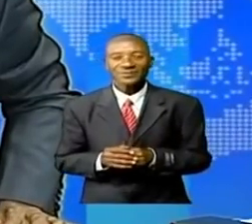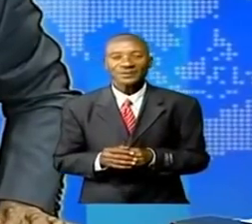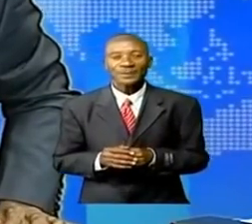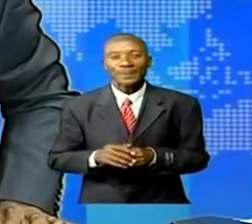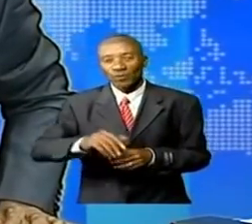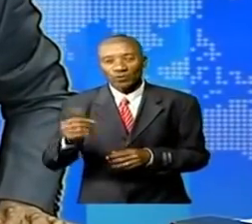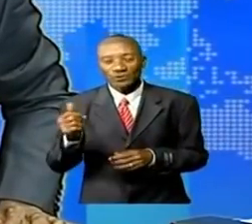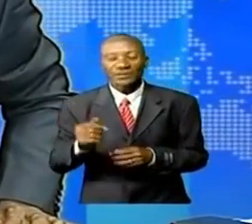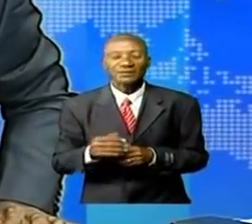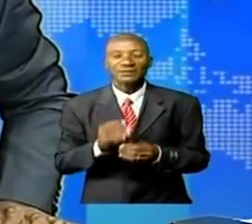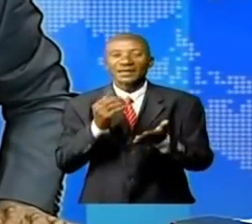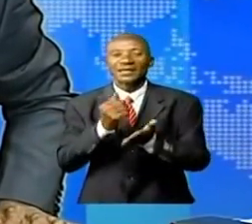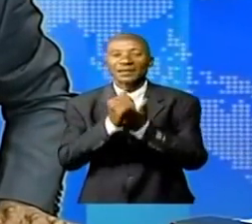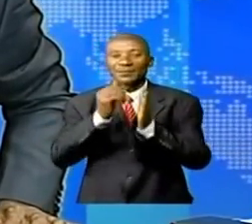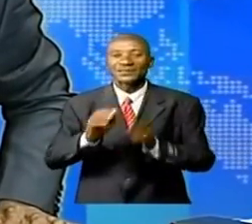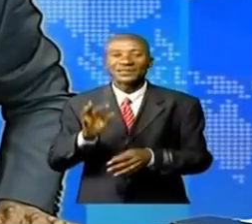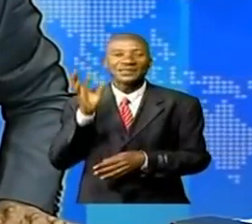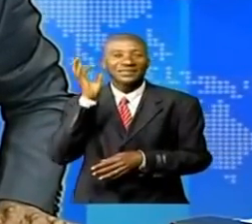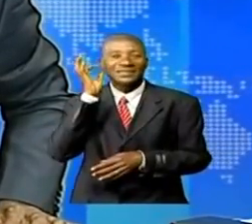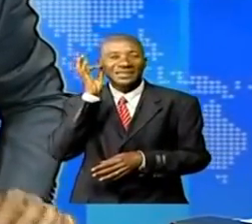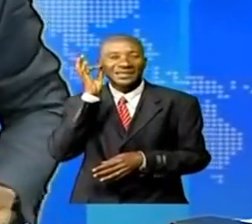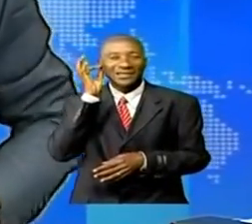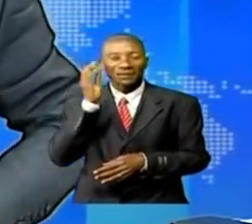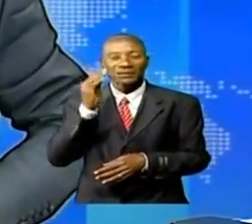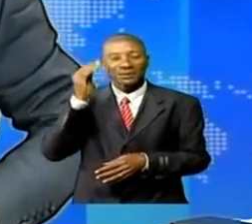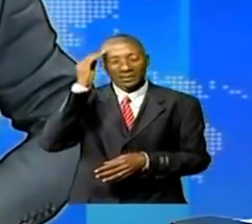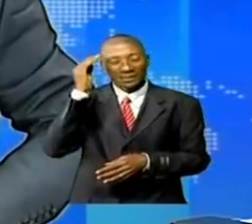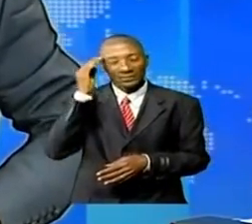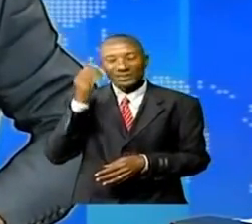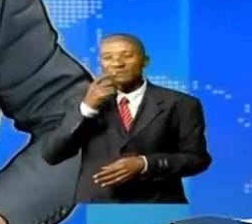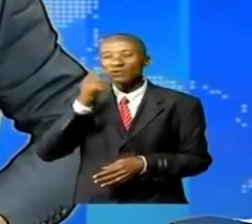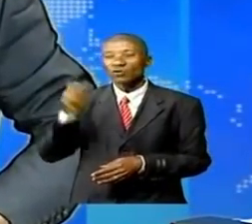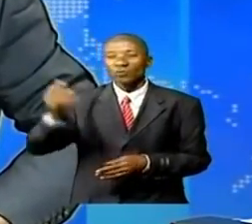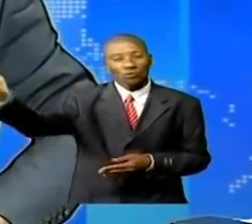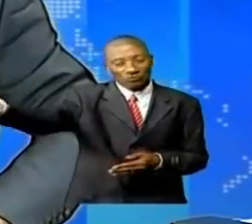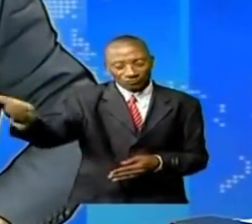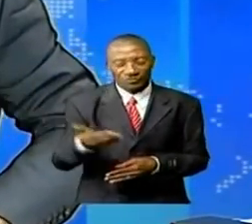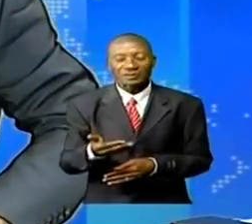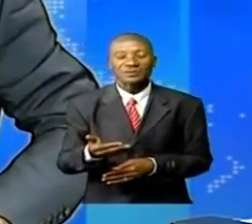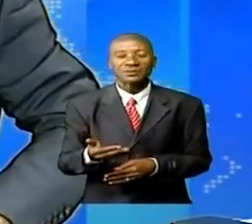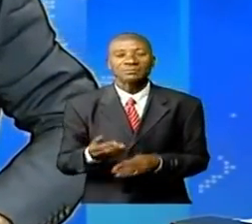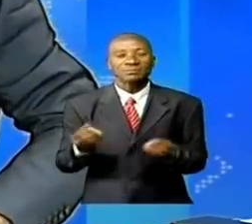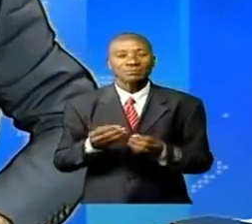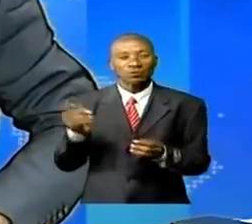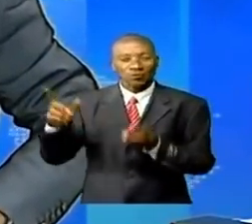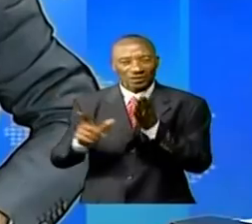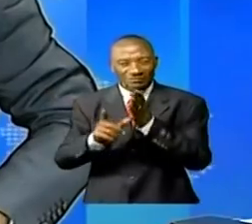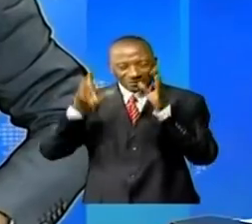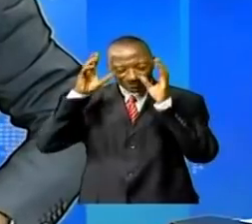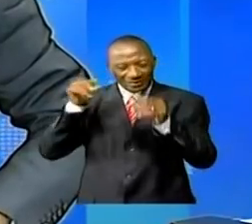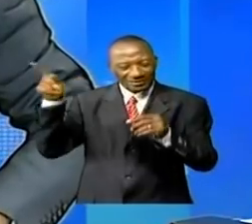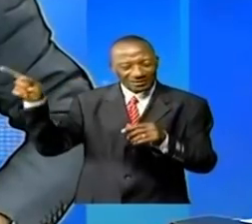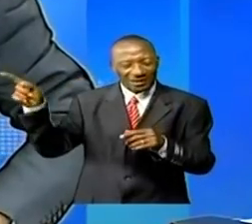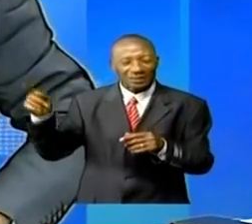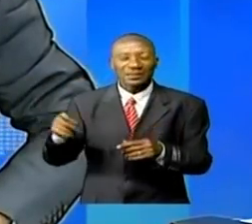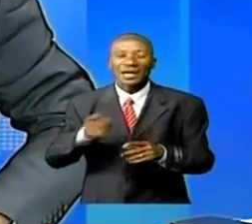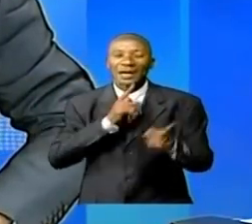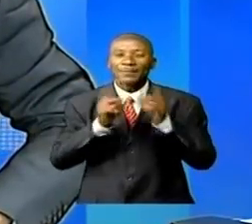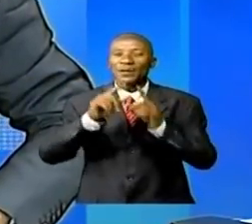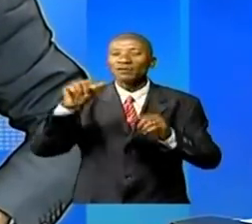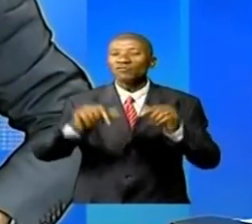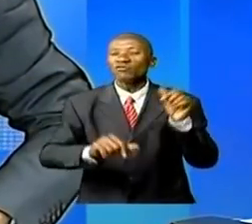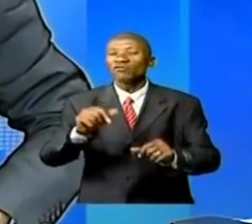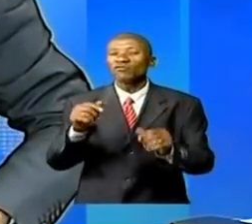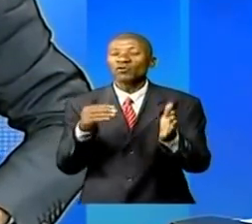de l'ambassadeur de Kenya suite aux propos tenus par le vice-président de son pays contre le peuple congolais, des propos jugés